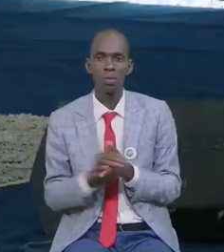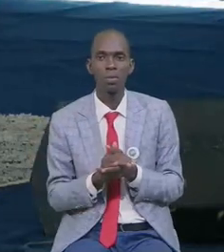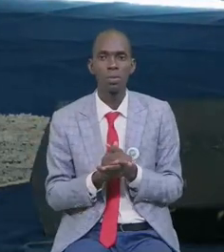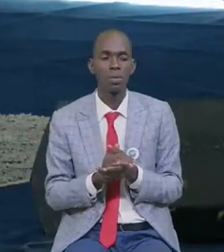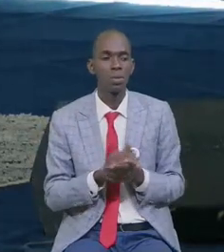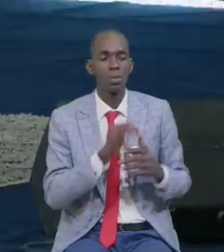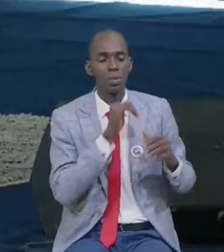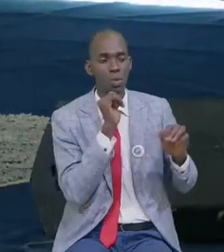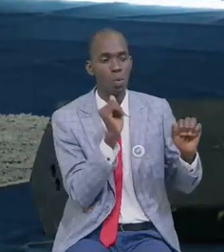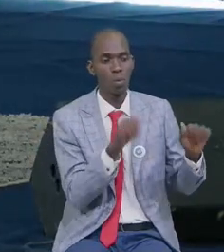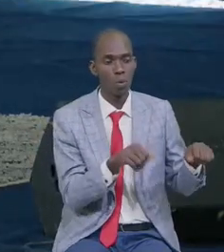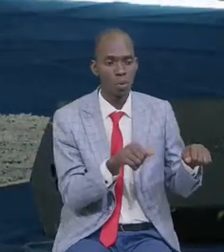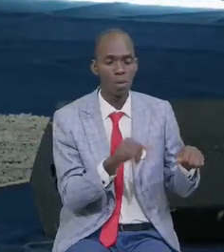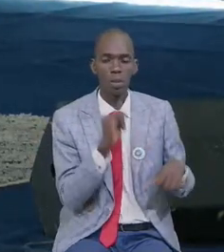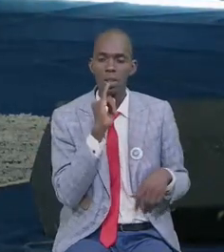Impossible.